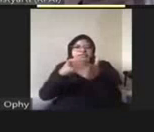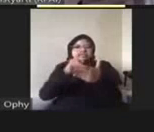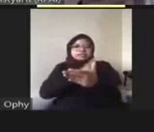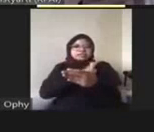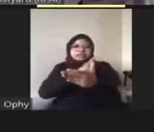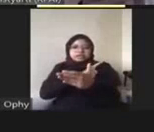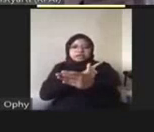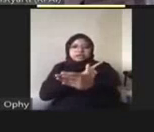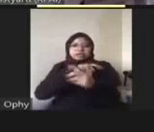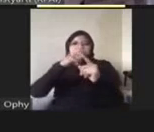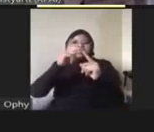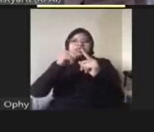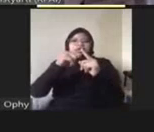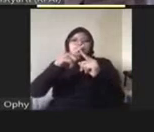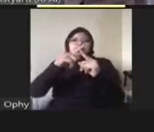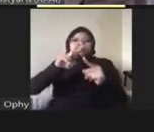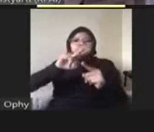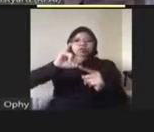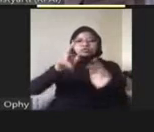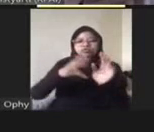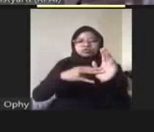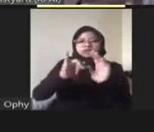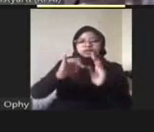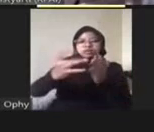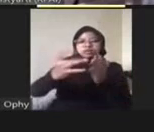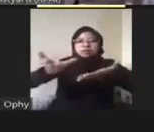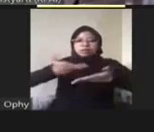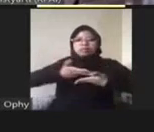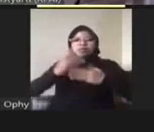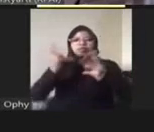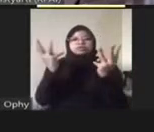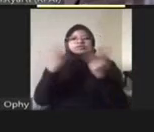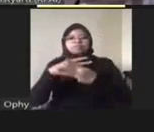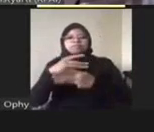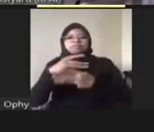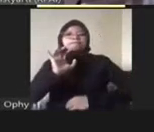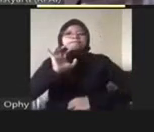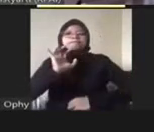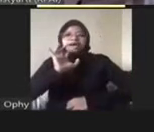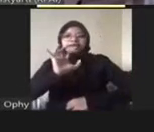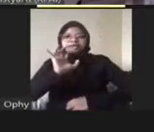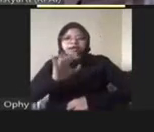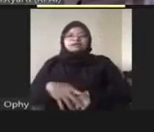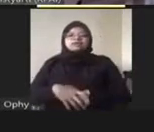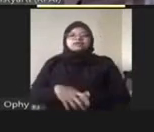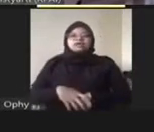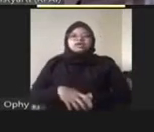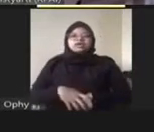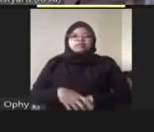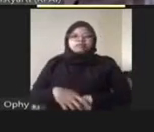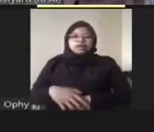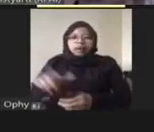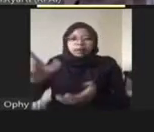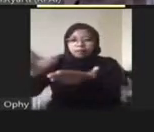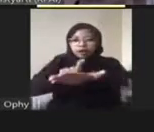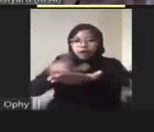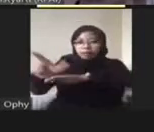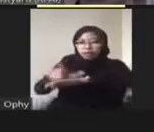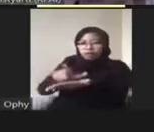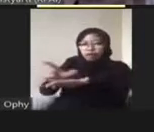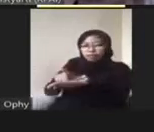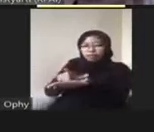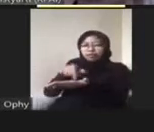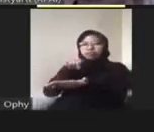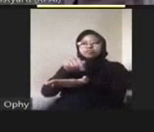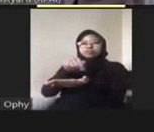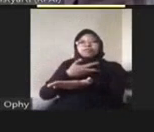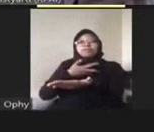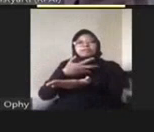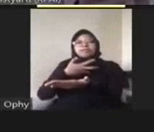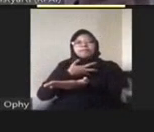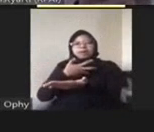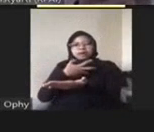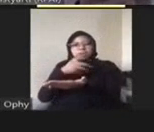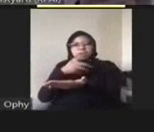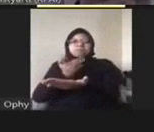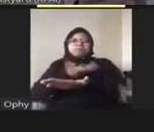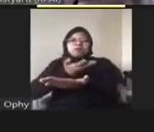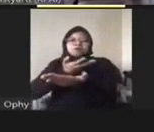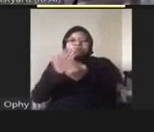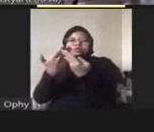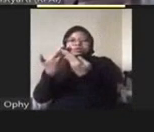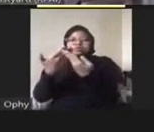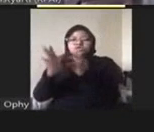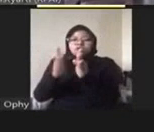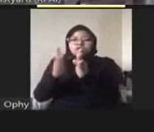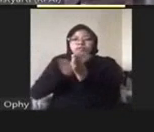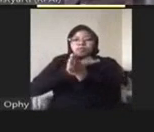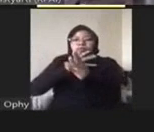2 Juni kami masih menerima WA, masih menerima di pengaduan kami, mereka ingin dibuka. Jadi mereka ingin